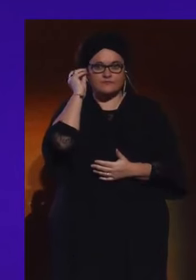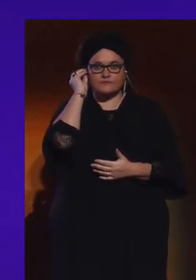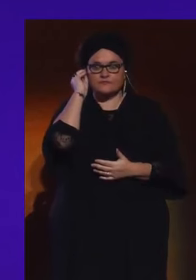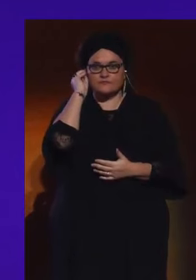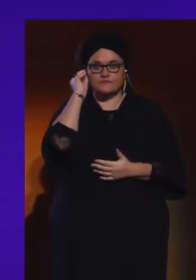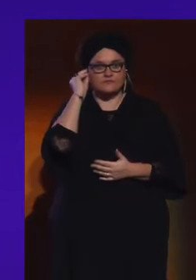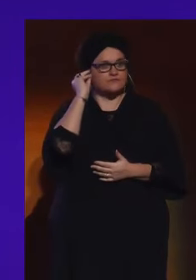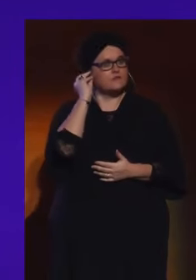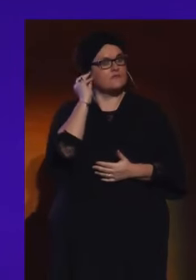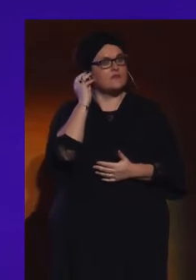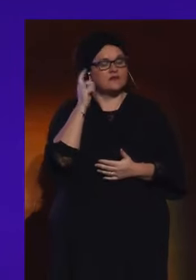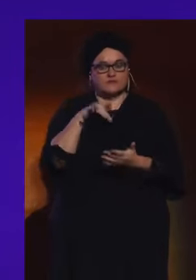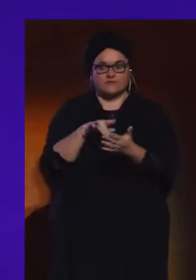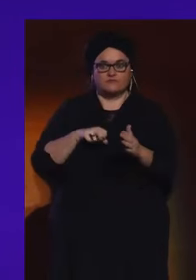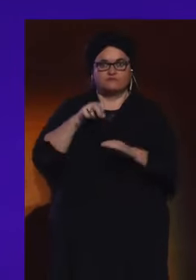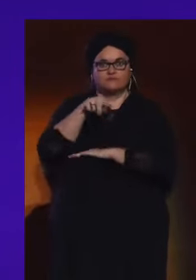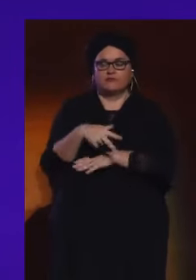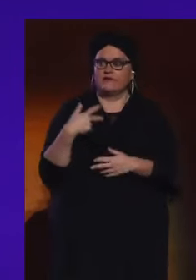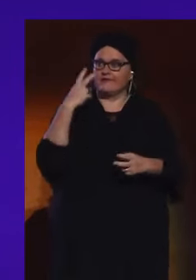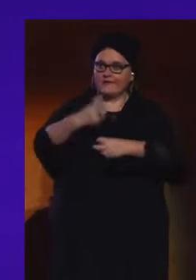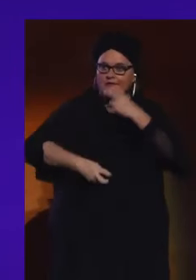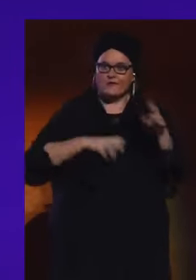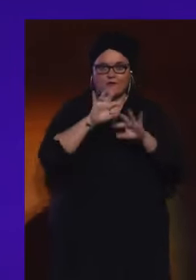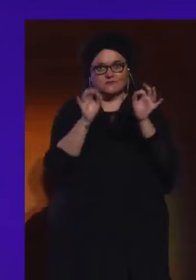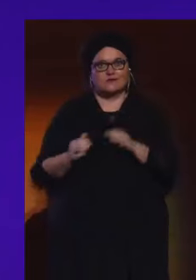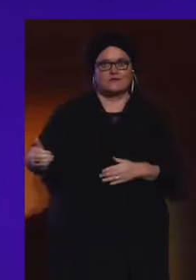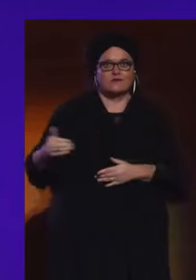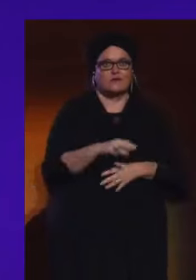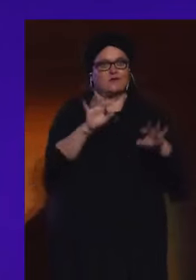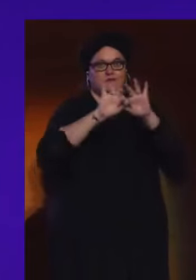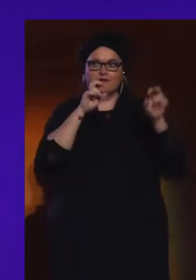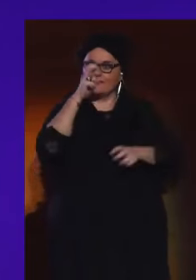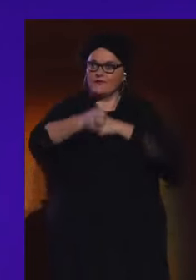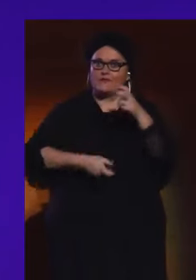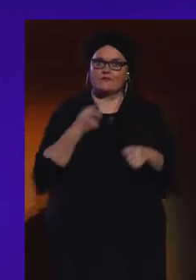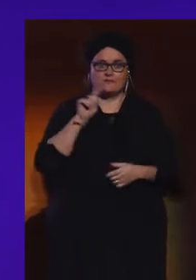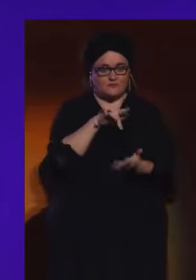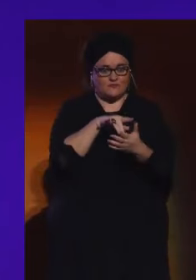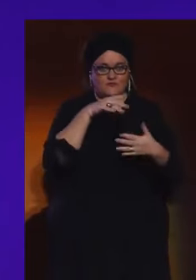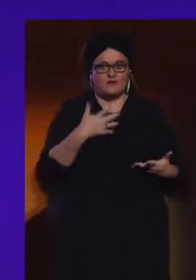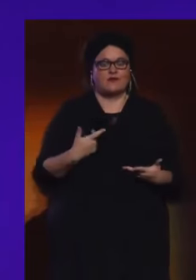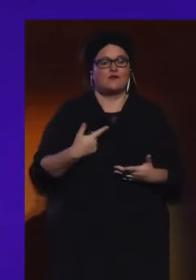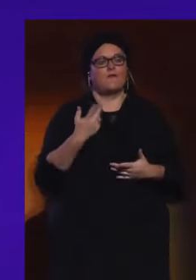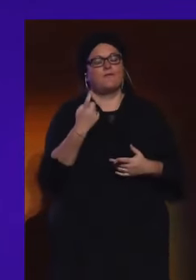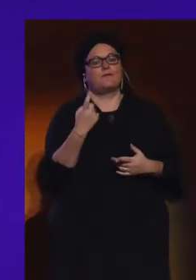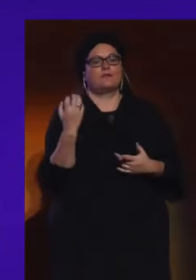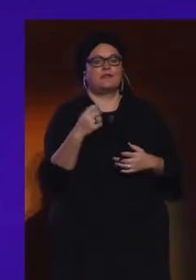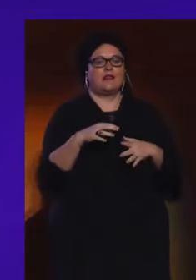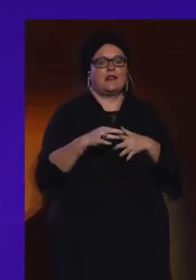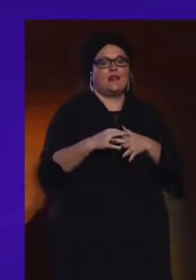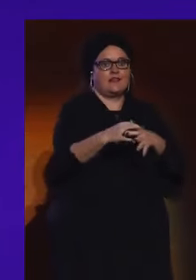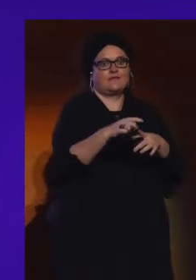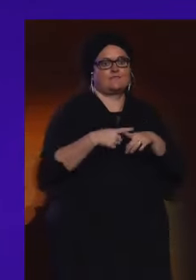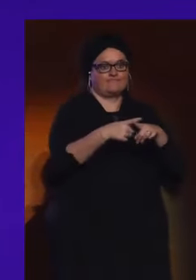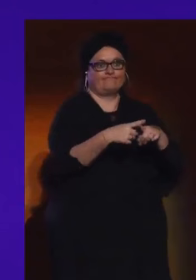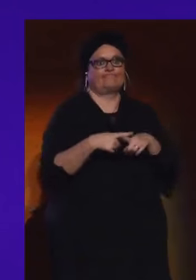momentua. Euskal Herria Bildu udaberritzekoa, eta Euskal Herria udaberritzekoa. Eta horrek behar ditu lidergo konpartituak.